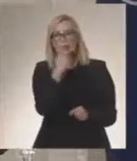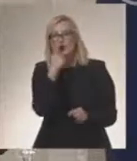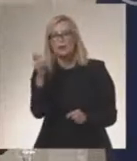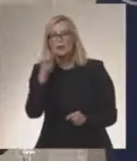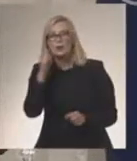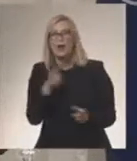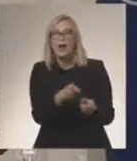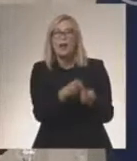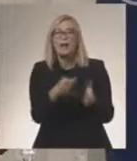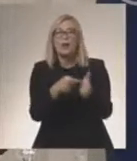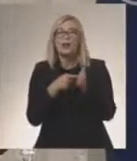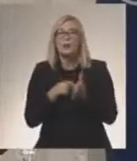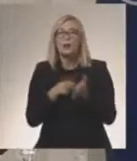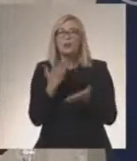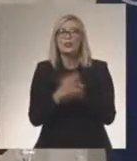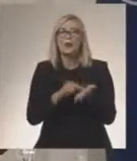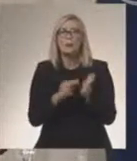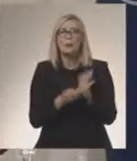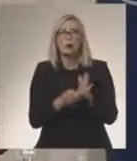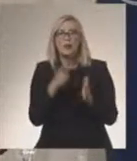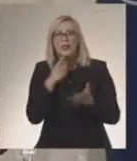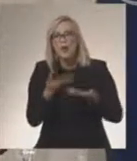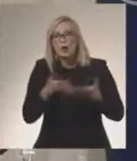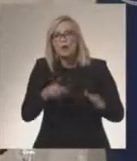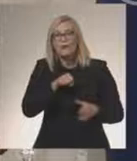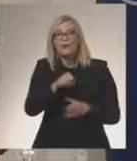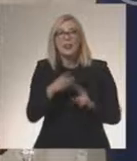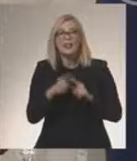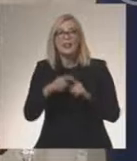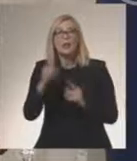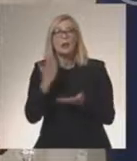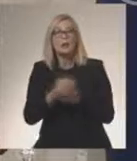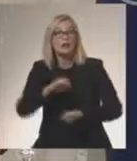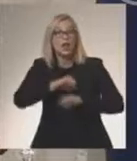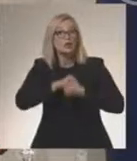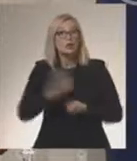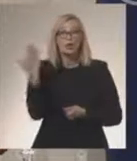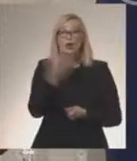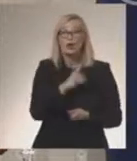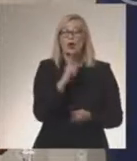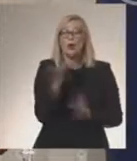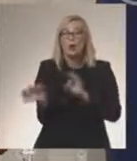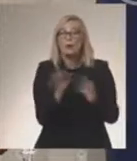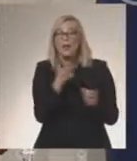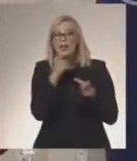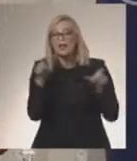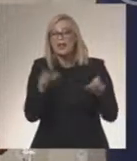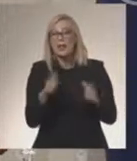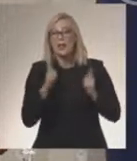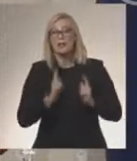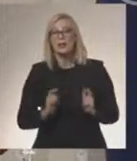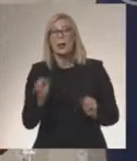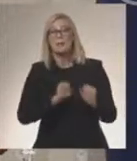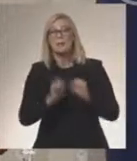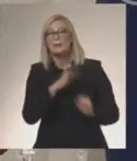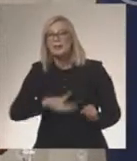Војната во Украина покажа дека политиката на отворени врати на НАТО беше историски успех кој обезбедува траен мир и безбедност на целиот